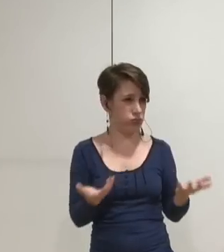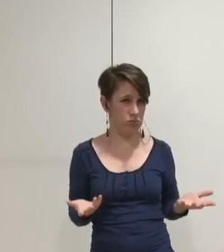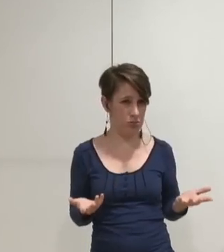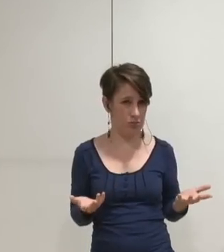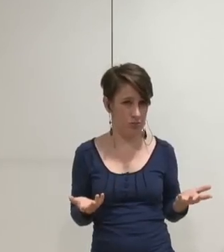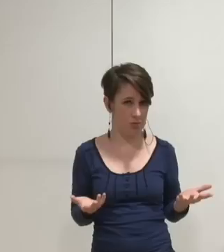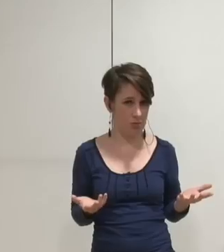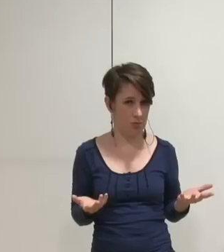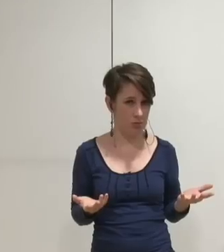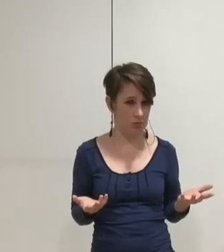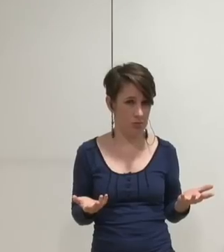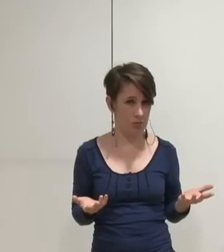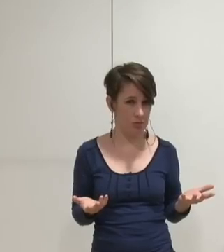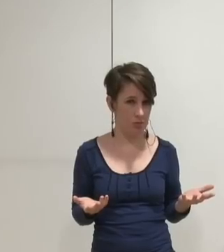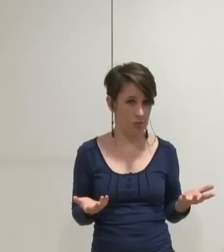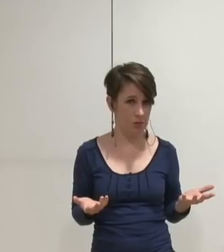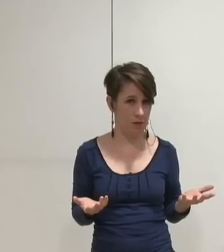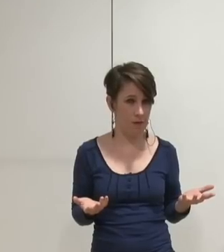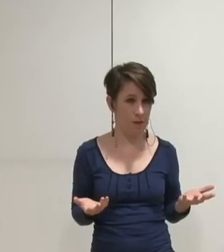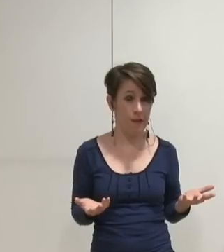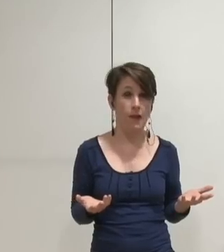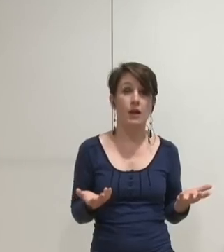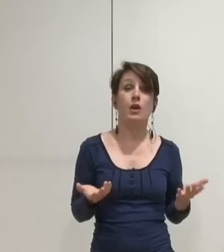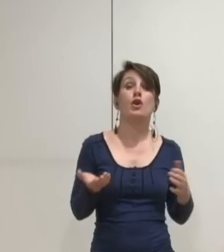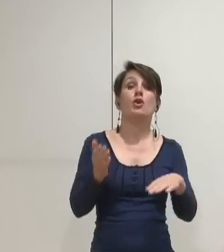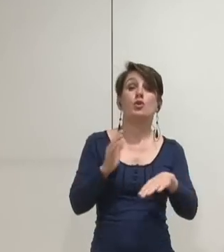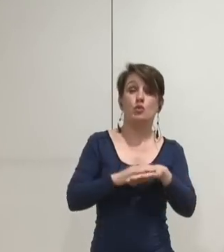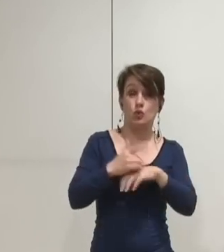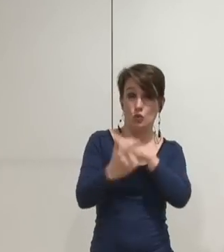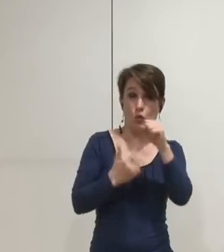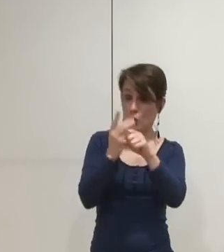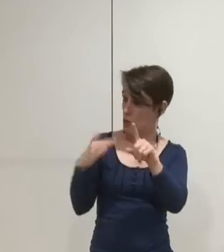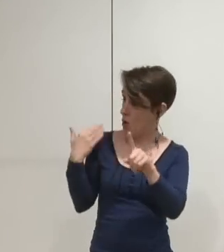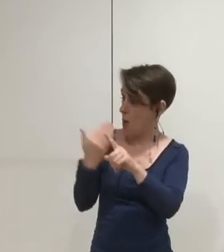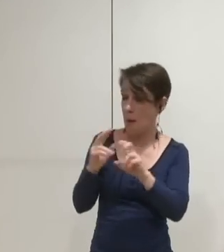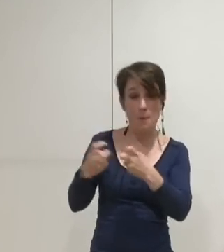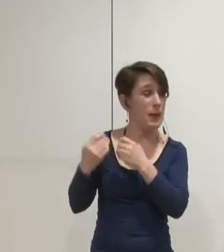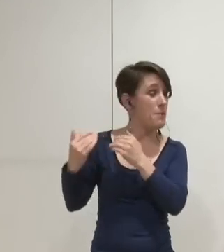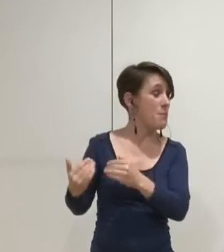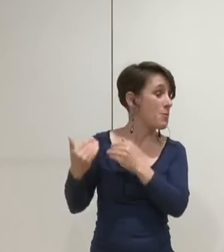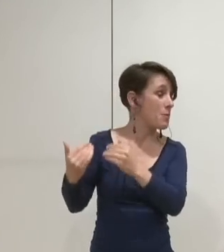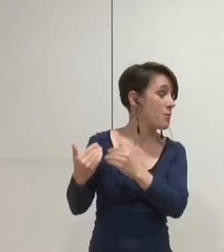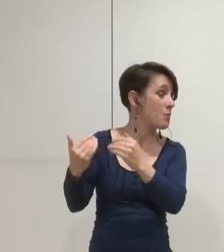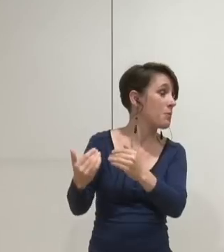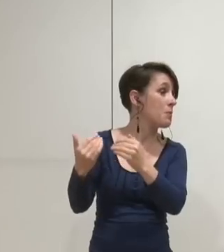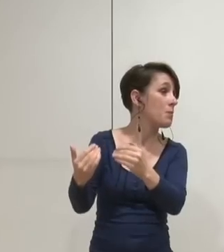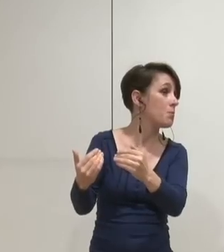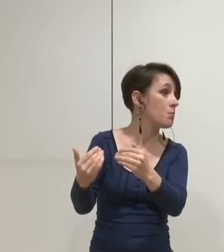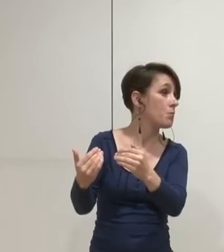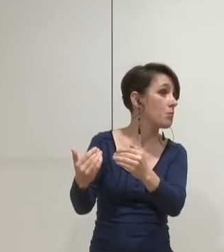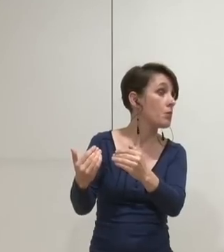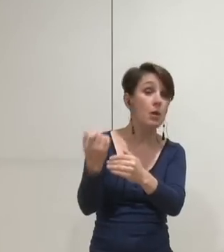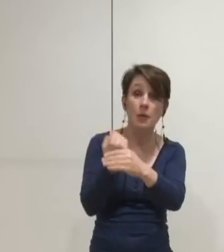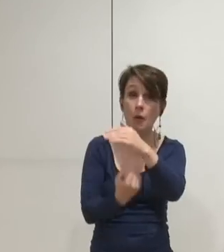alors qu'il n'y avait pas eu d'augmentation pendant 2 ans de la tarification au nom du